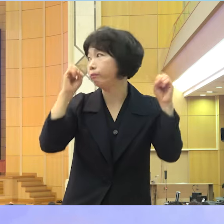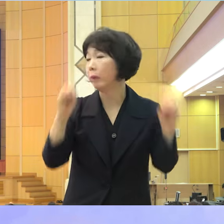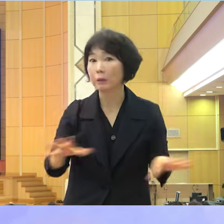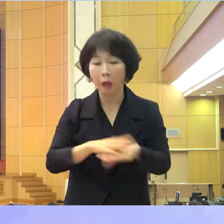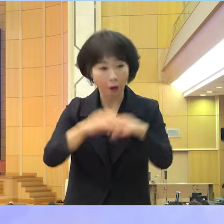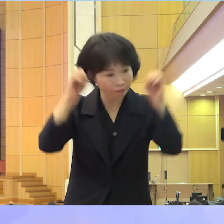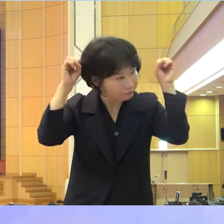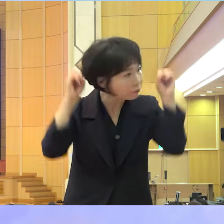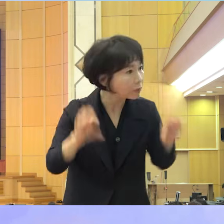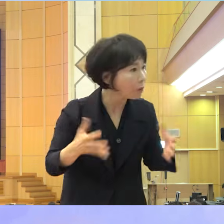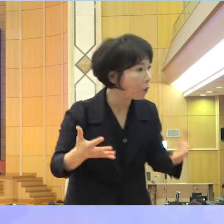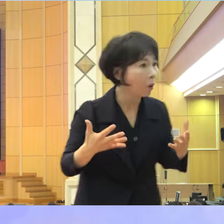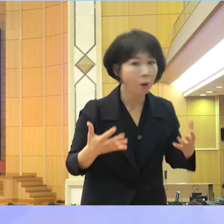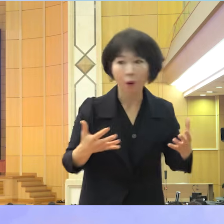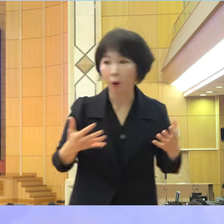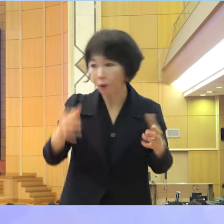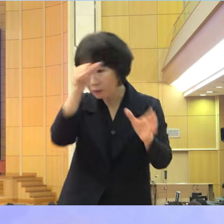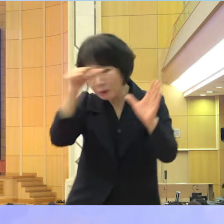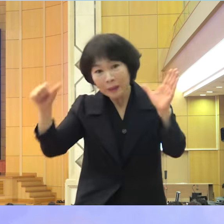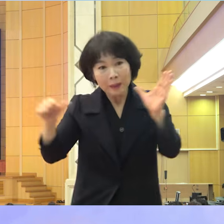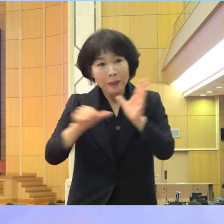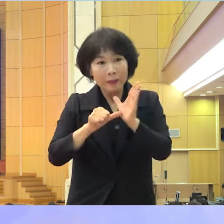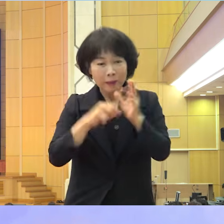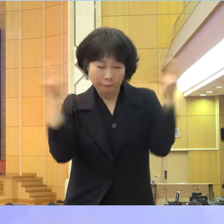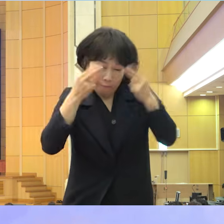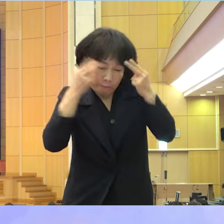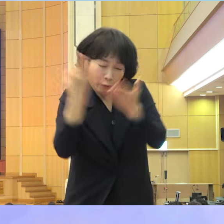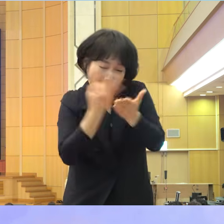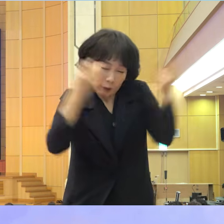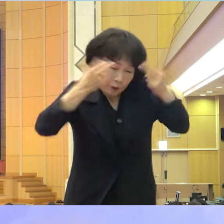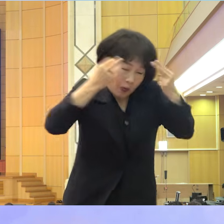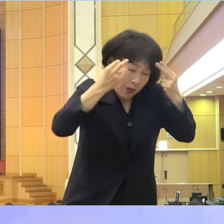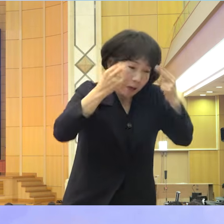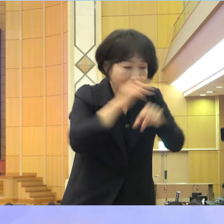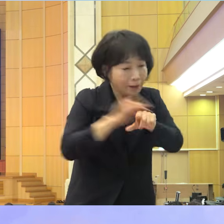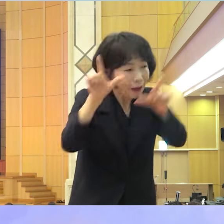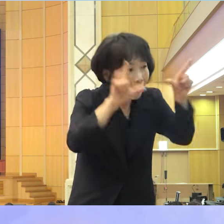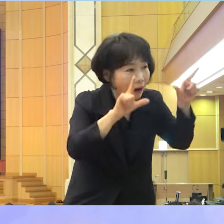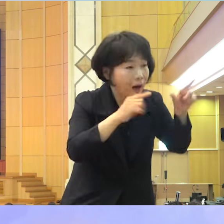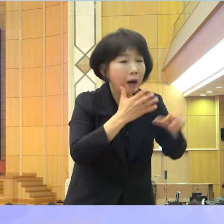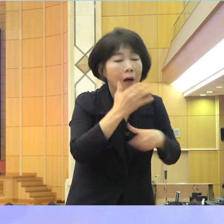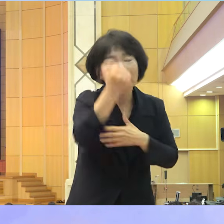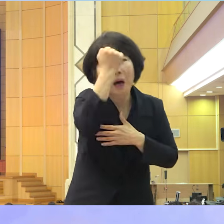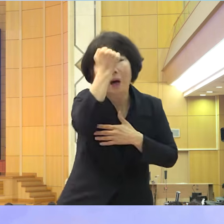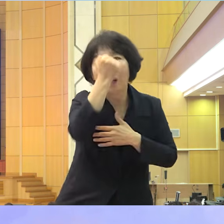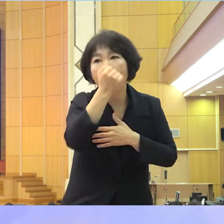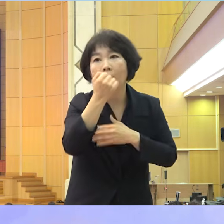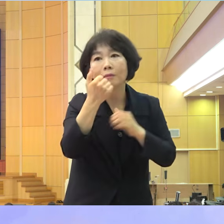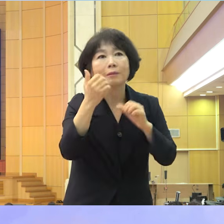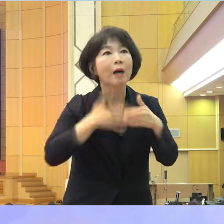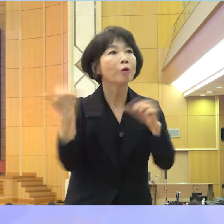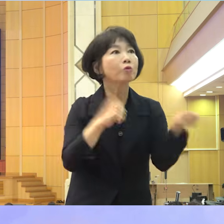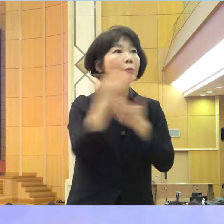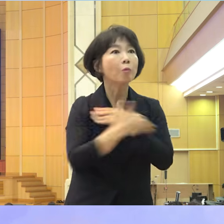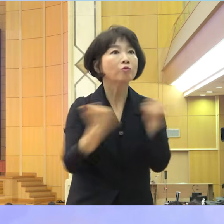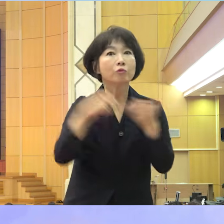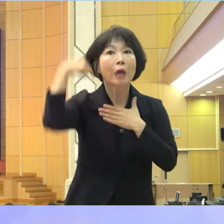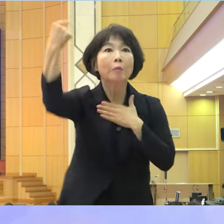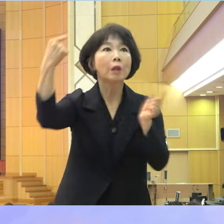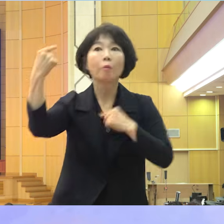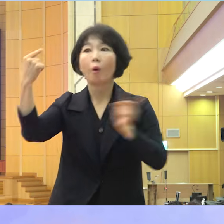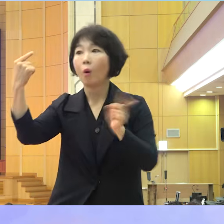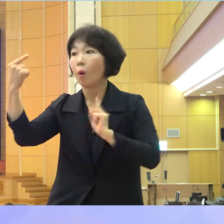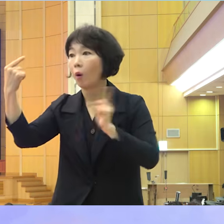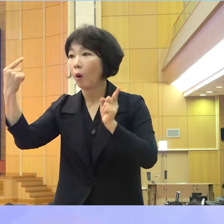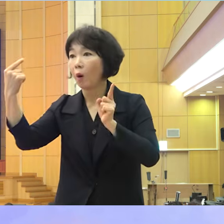위해서 아무리 살아봤자, 아무리 잘 살았다 하더라도 죽고 나면 너나